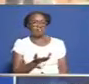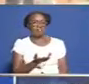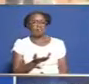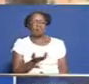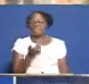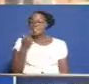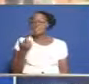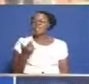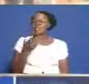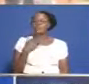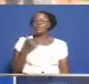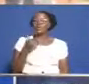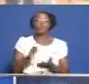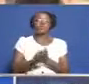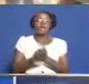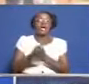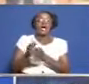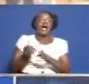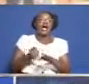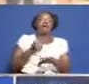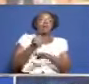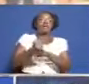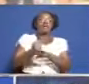Wanasema anataka kutawazwa kuwa msungumzaji.